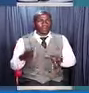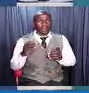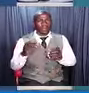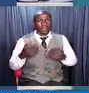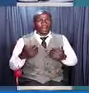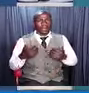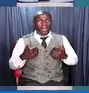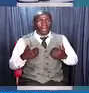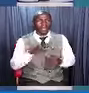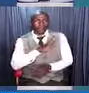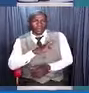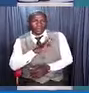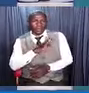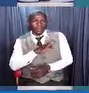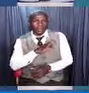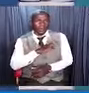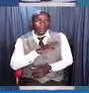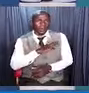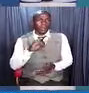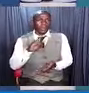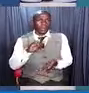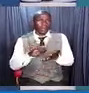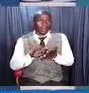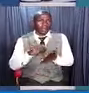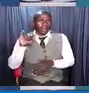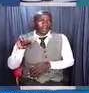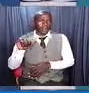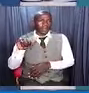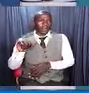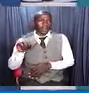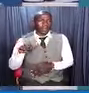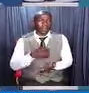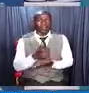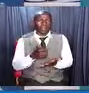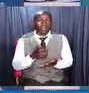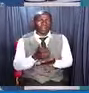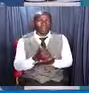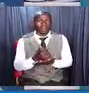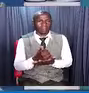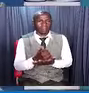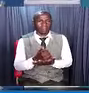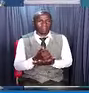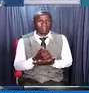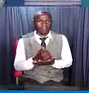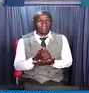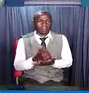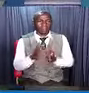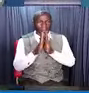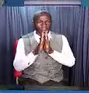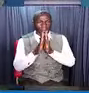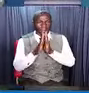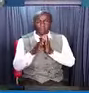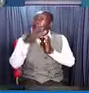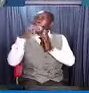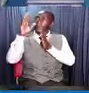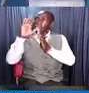Ana matunda. He has the fruit. Yaliokaa. That has remained. Amen. Amen. Haya muombe baba. Now